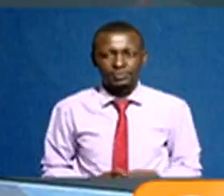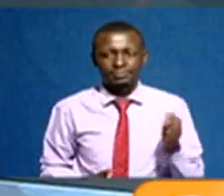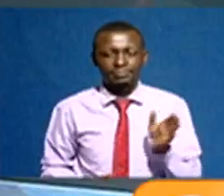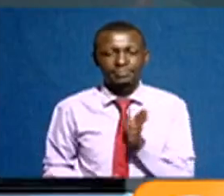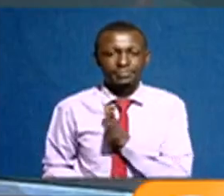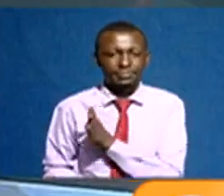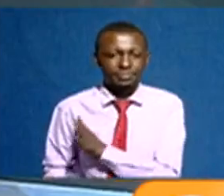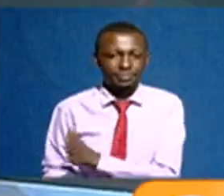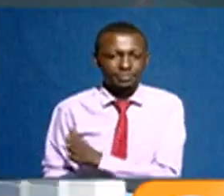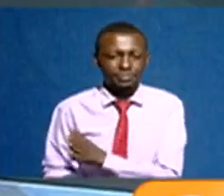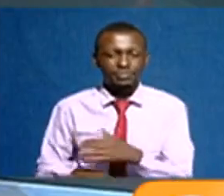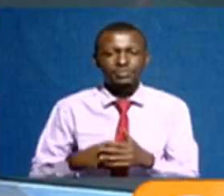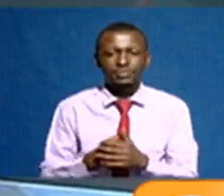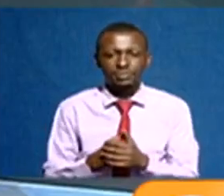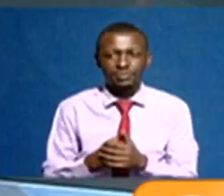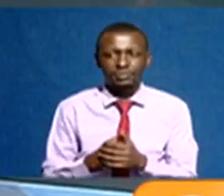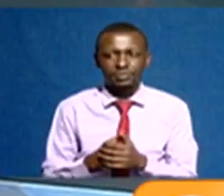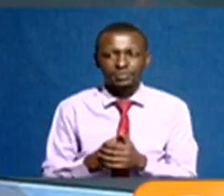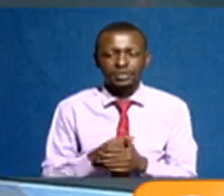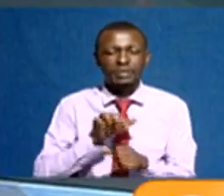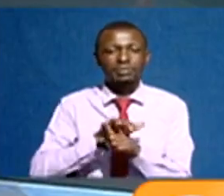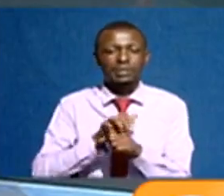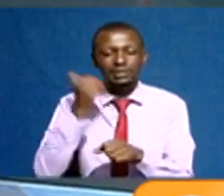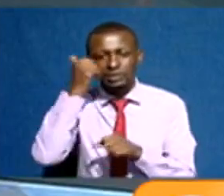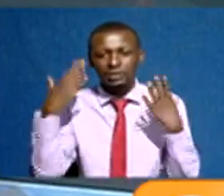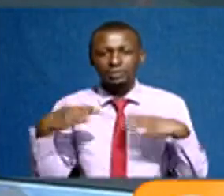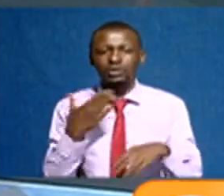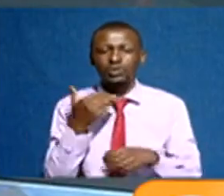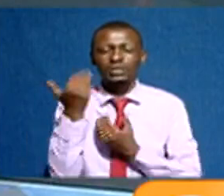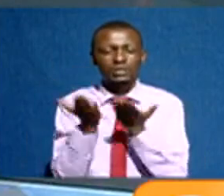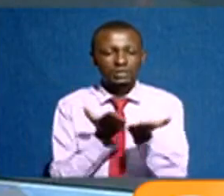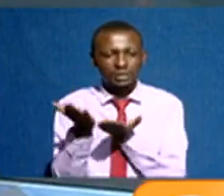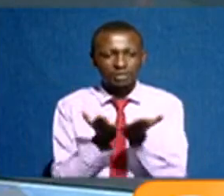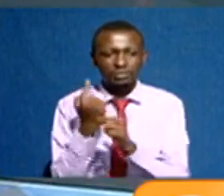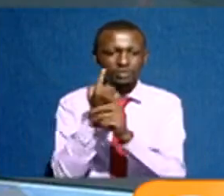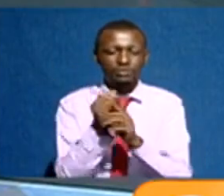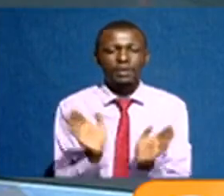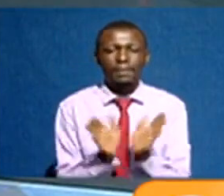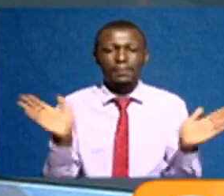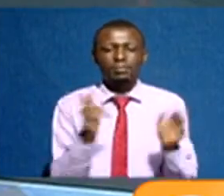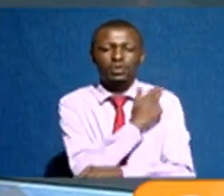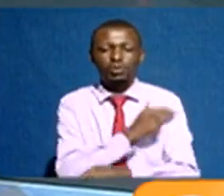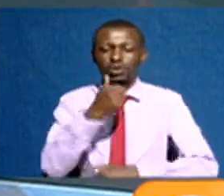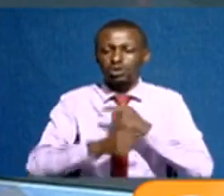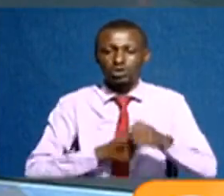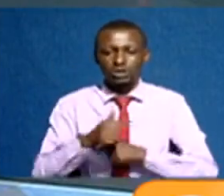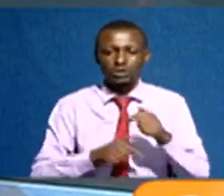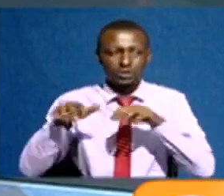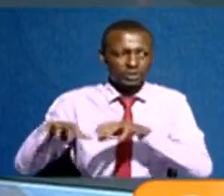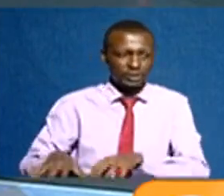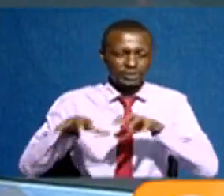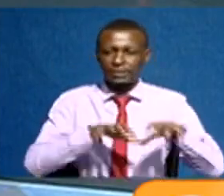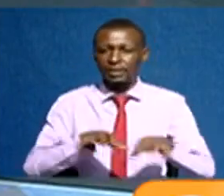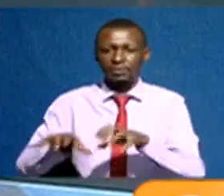haya y kiji imek siku nyingine ambo maelf ya wagon wota futa huduma katika hospitali za umma wame kanga kutoka